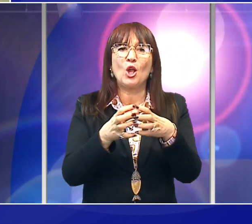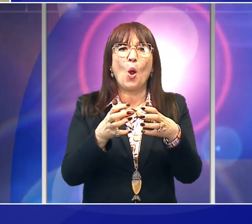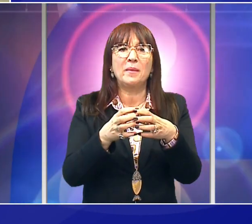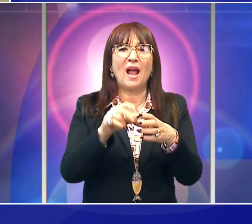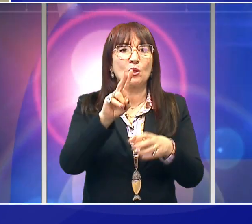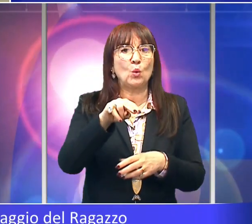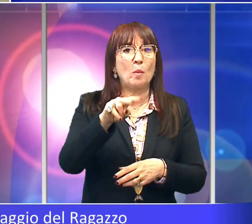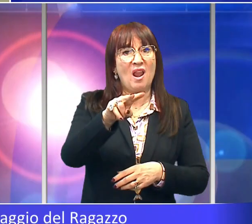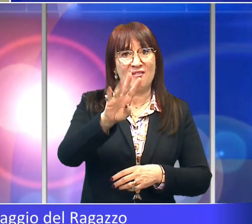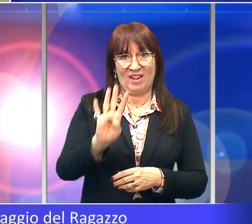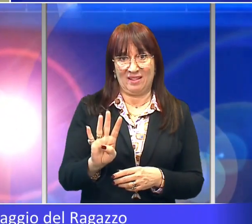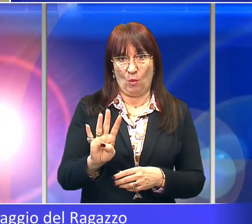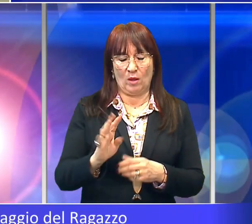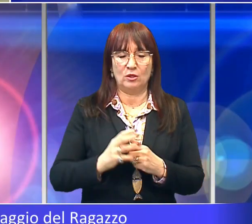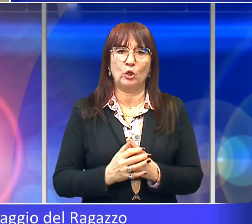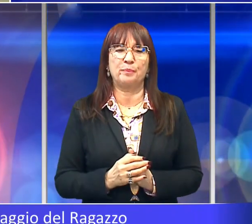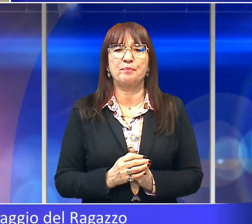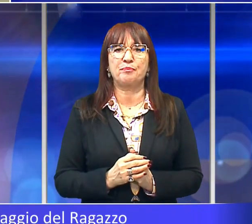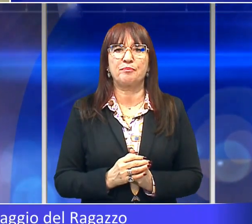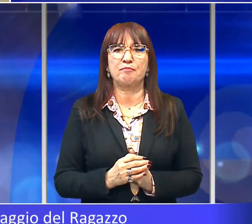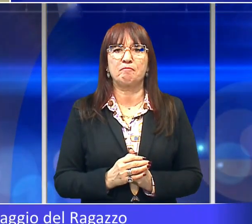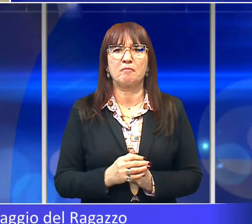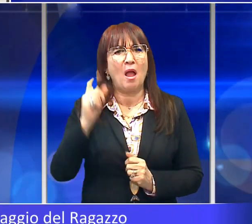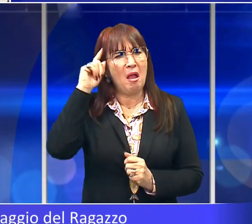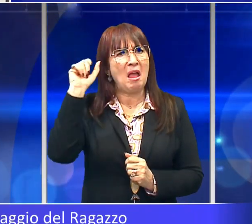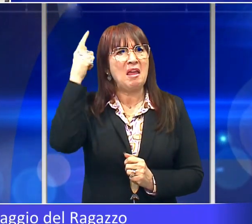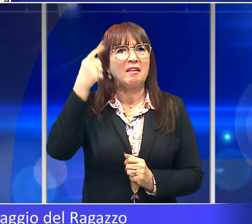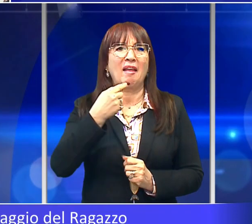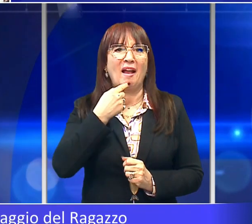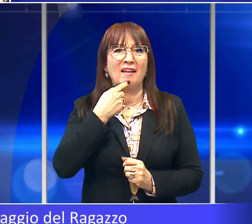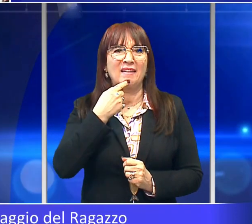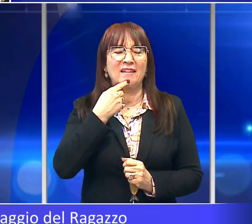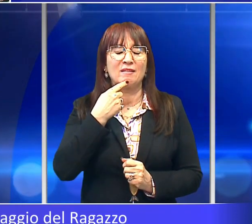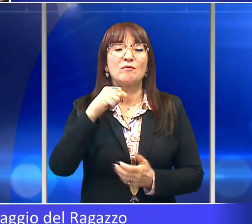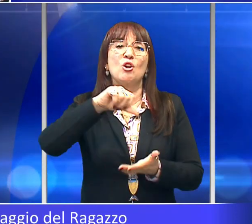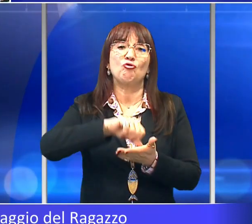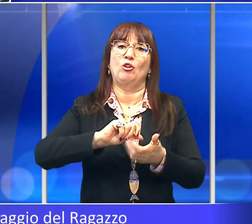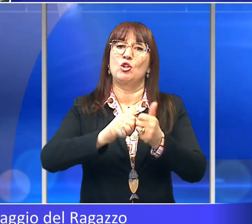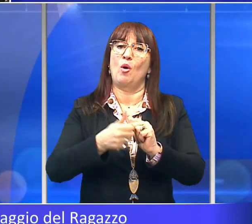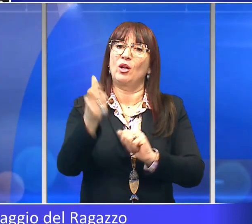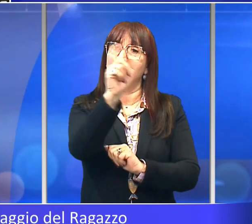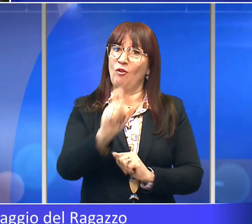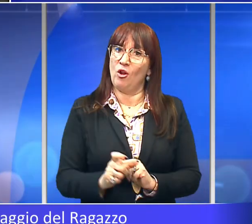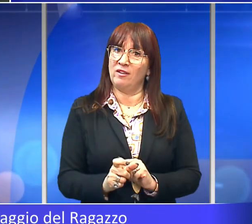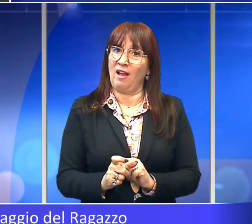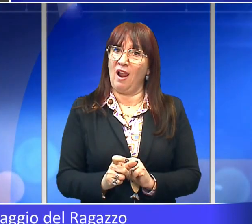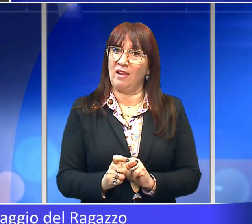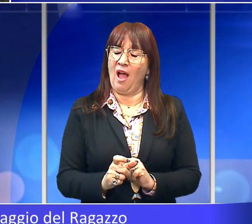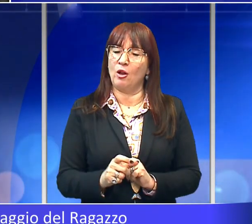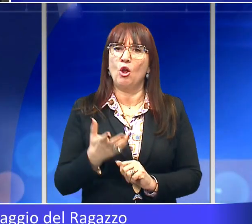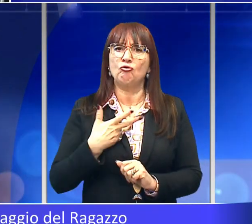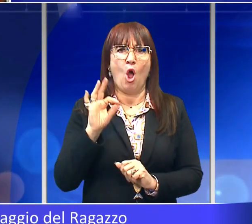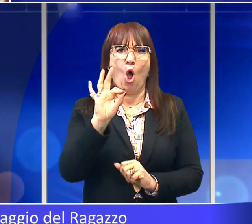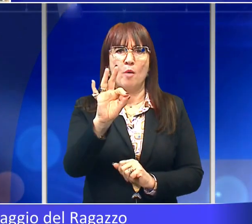Comitato 2024. L'iniziativa, promossa dal Centro Sportivo Italiano, ha un